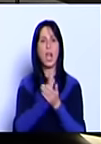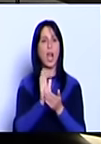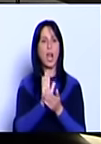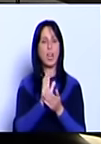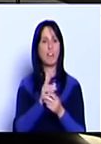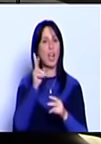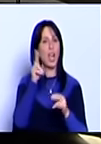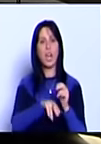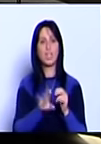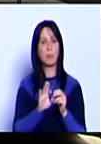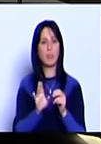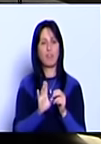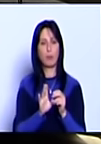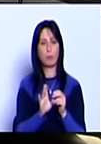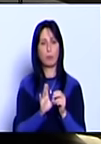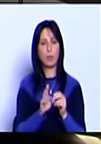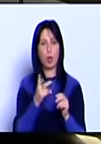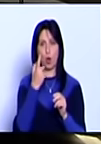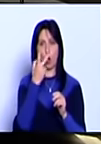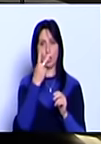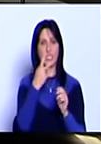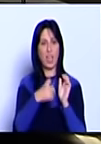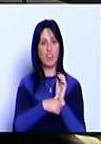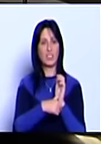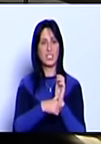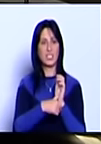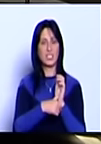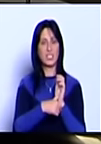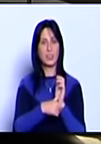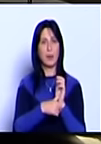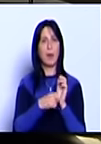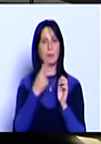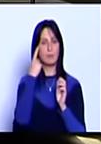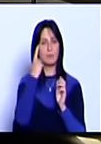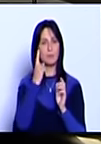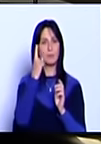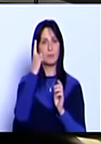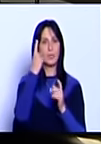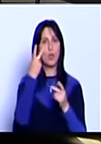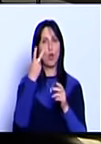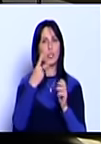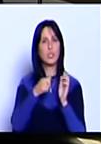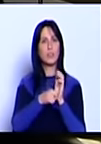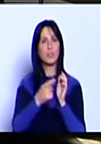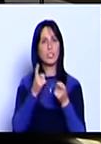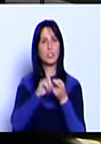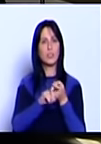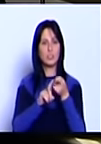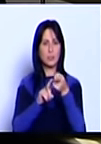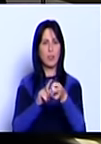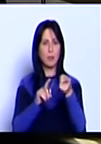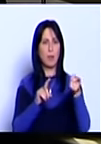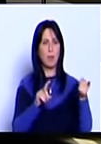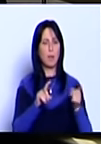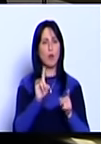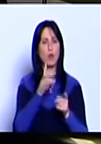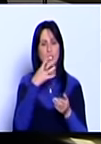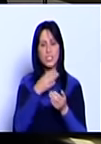არ დამთავრებულა. აი 26 მოვიდა ნომერი და უცბად წამოვიდა ასოციაცია. შეიძლება შენც მოგივიდეს იმასაც,